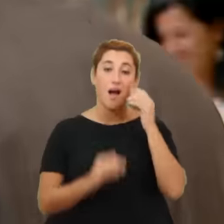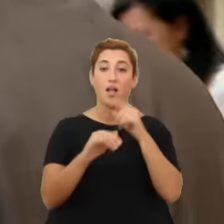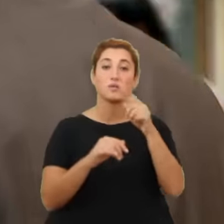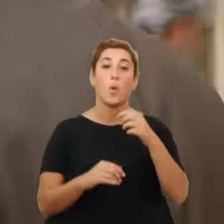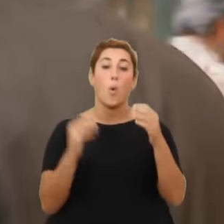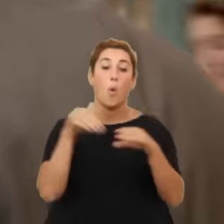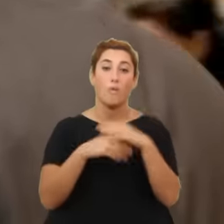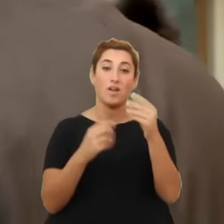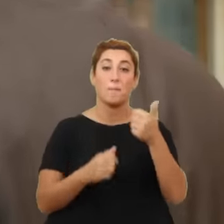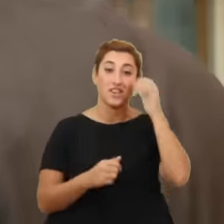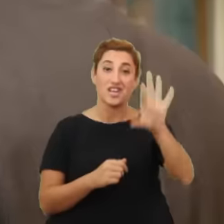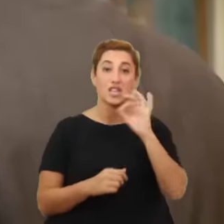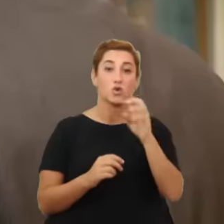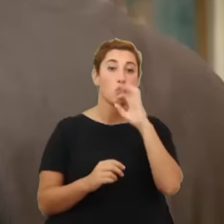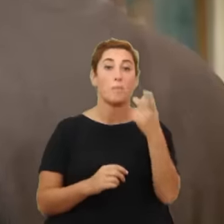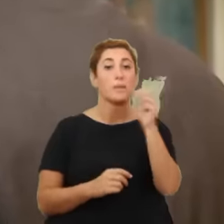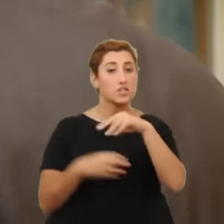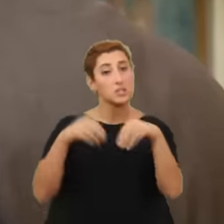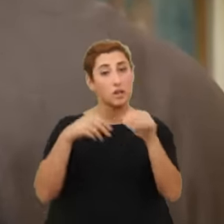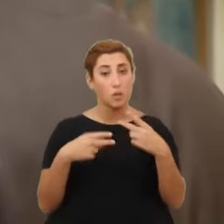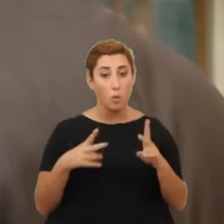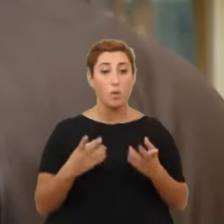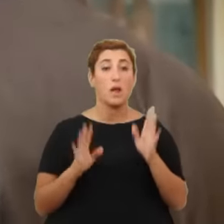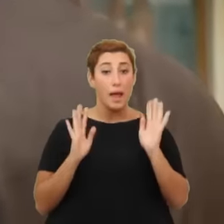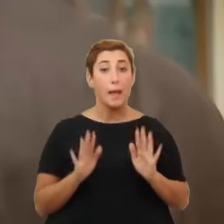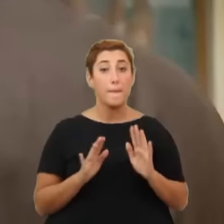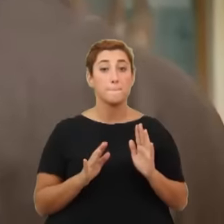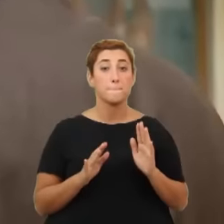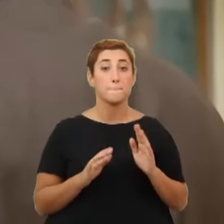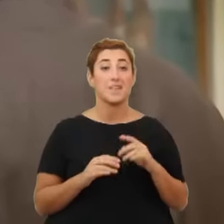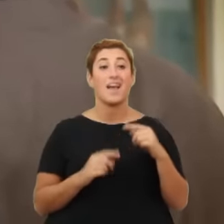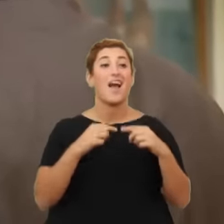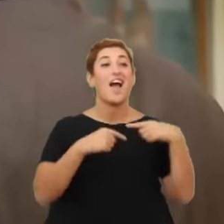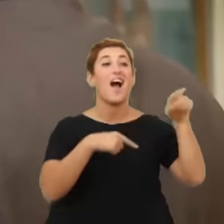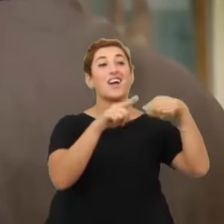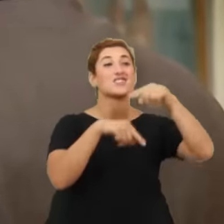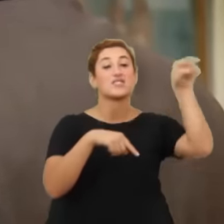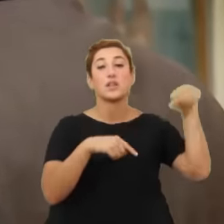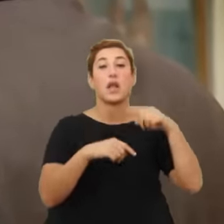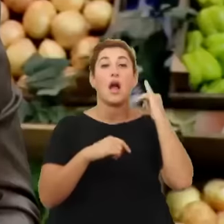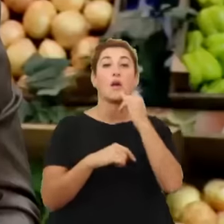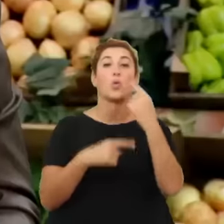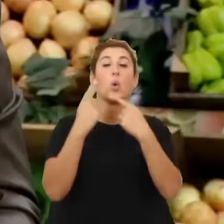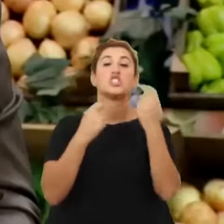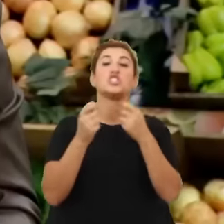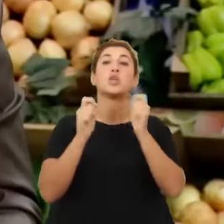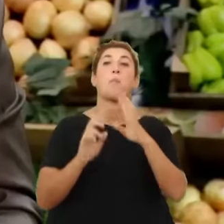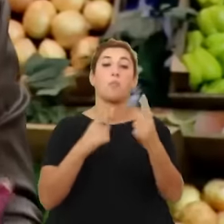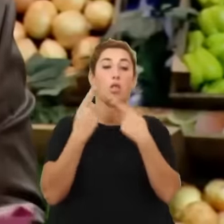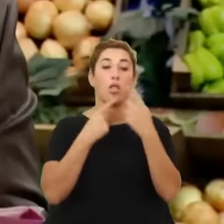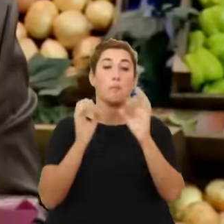verdi, başkan seçti. Yani domatesi başkası da satabilir. Hem muhalifler aleyhinizde konuşmaya başlamışlar işinizi yapmıyorsunuz